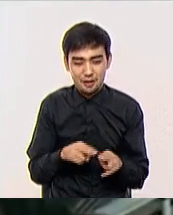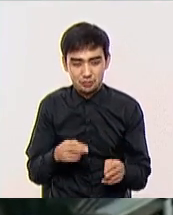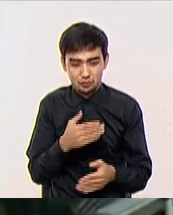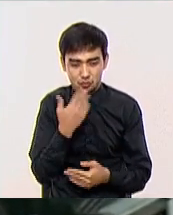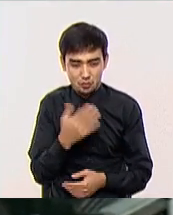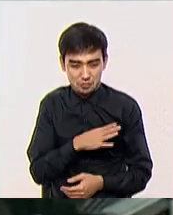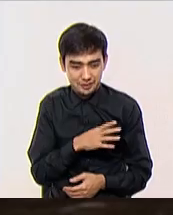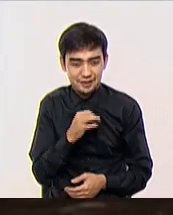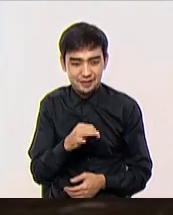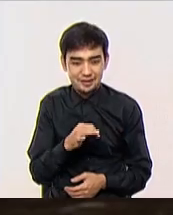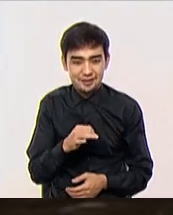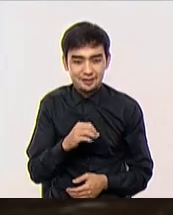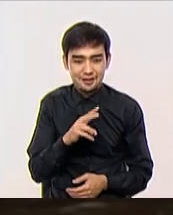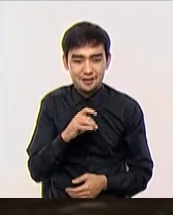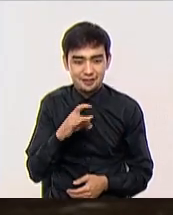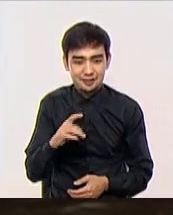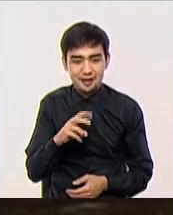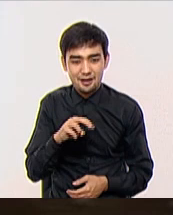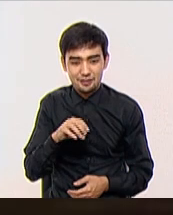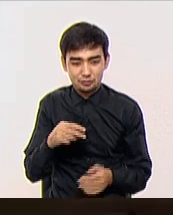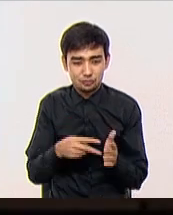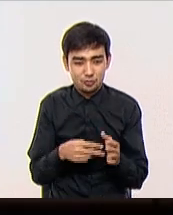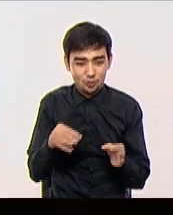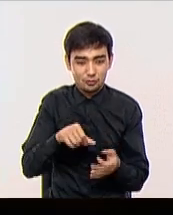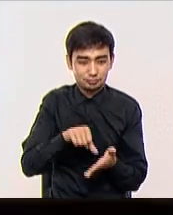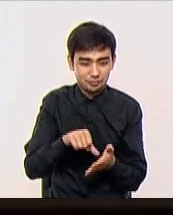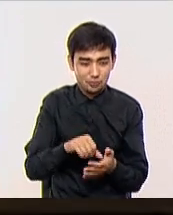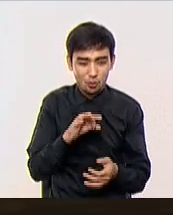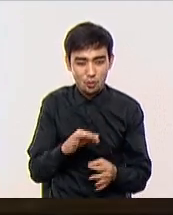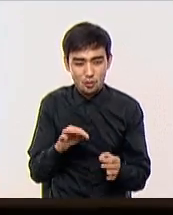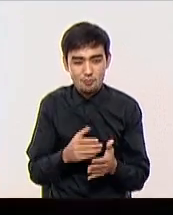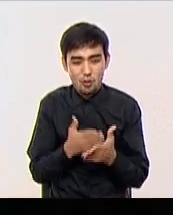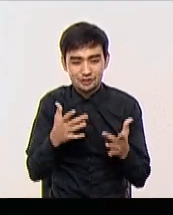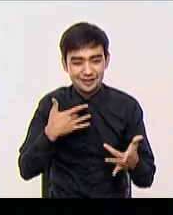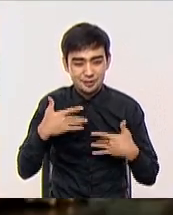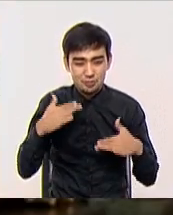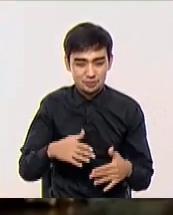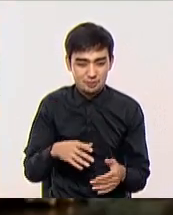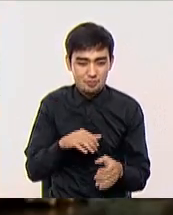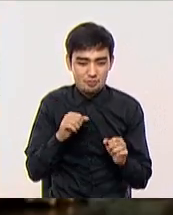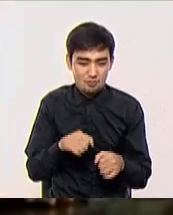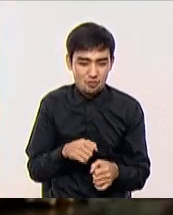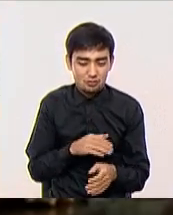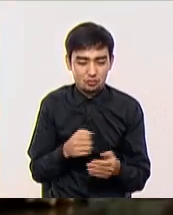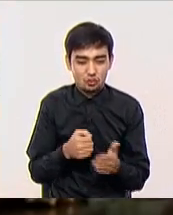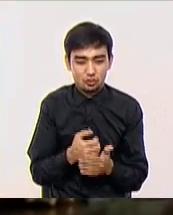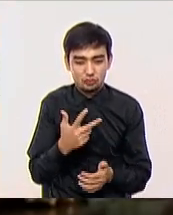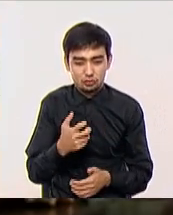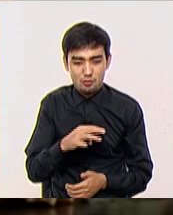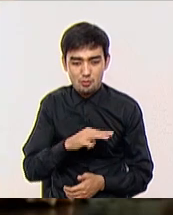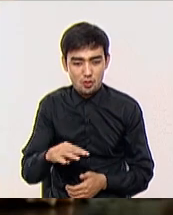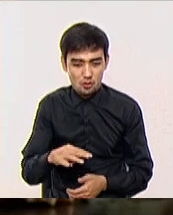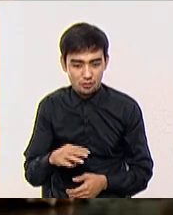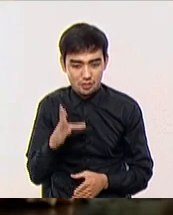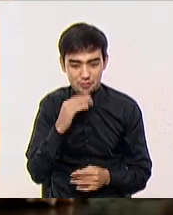было. Однако Таир Каримов отметил, что стоимость постановок с нуля в больших театрах вполне может доходить и до